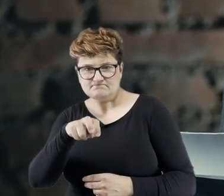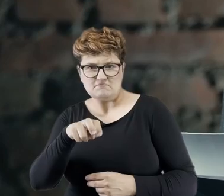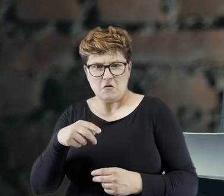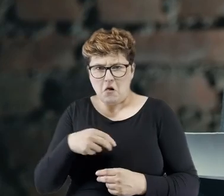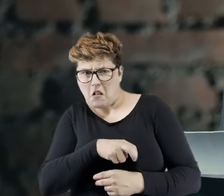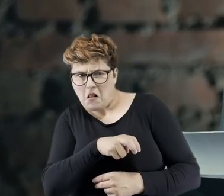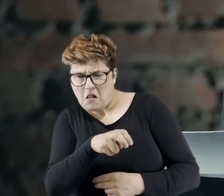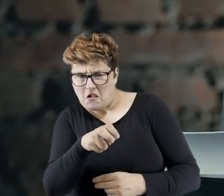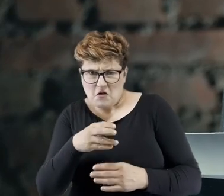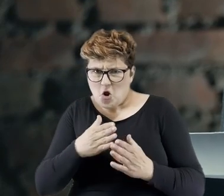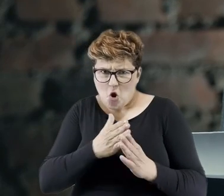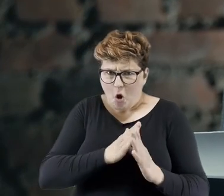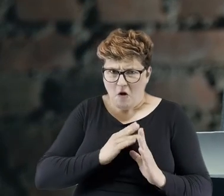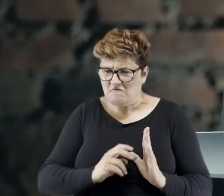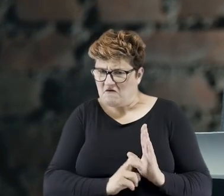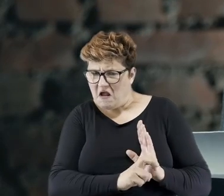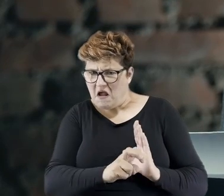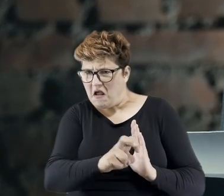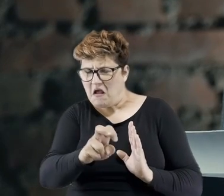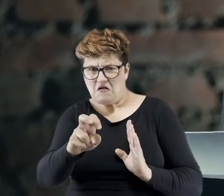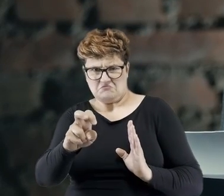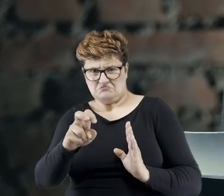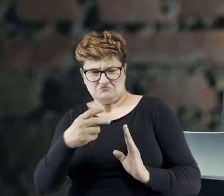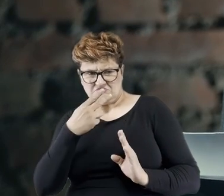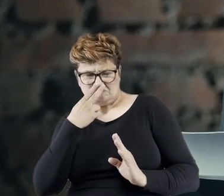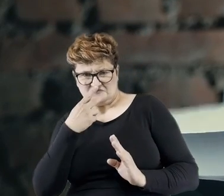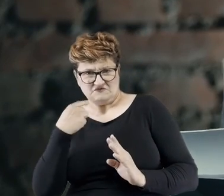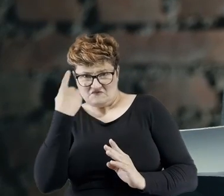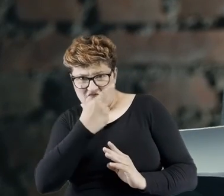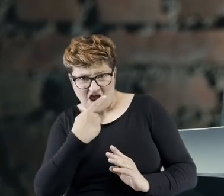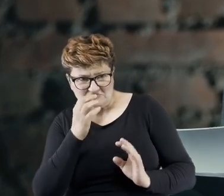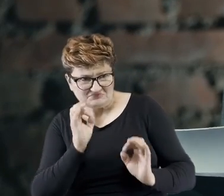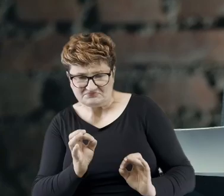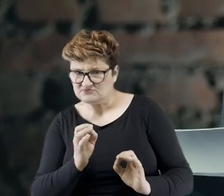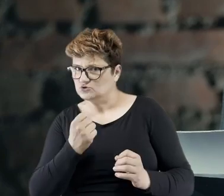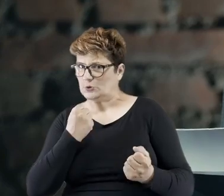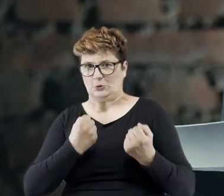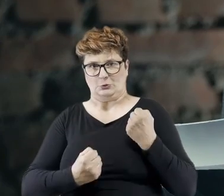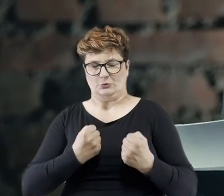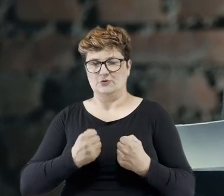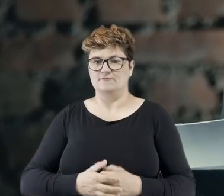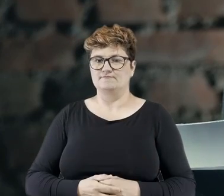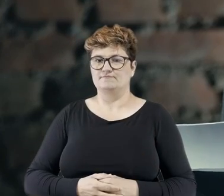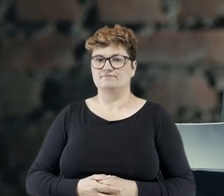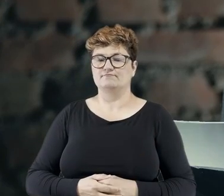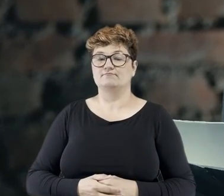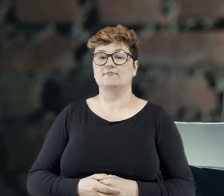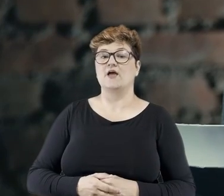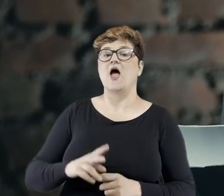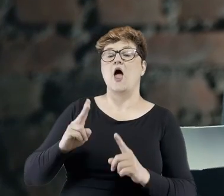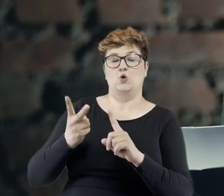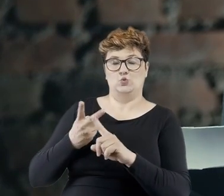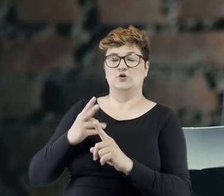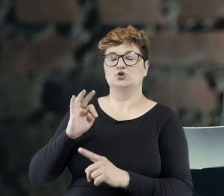jakoś bokiem i chyłkiem, tak że nawet trudno było dojrzeć ją z twarzy. A jeszcze straszniej